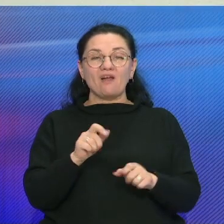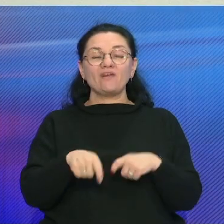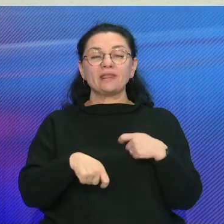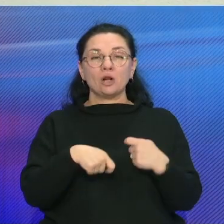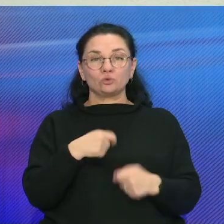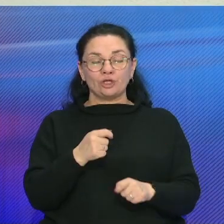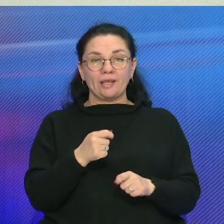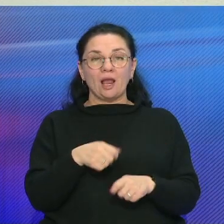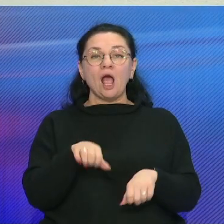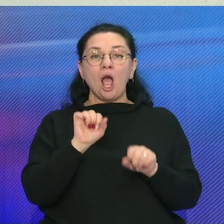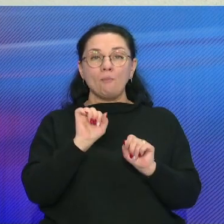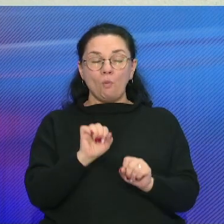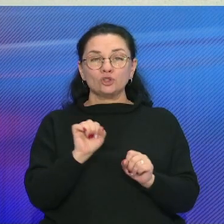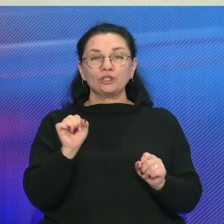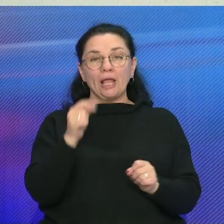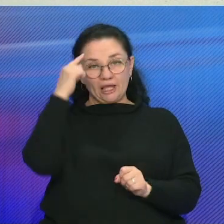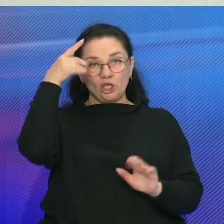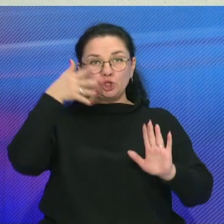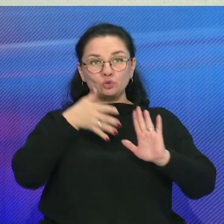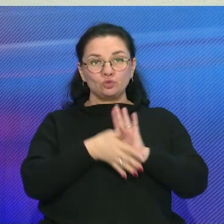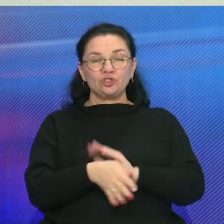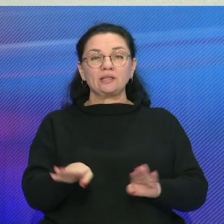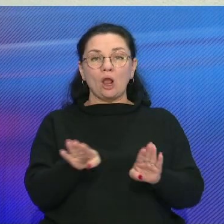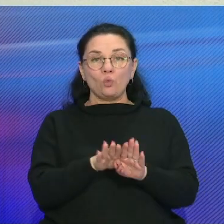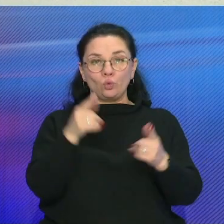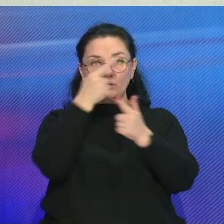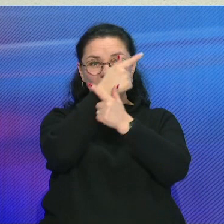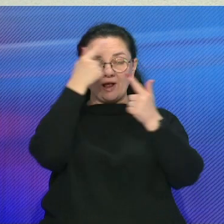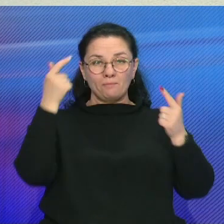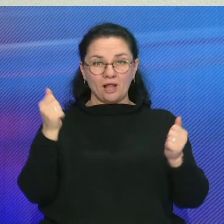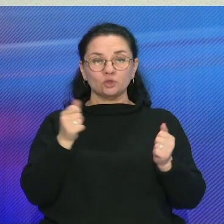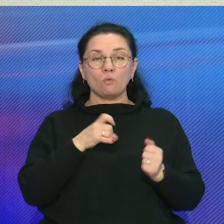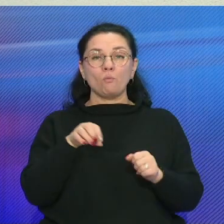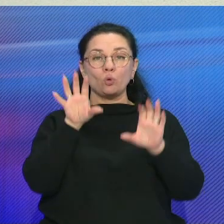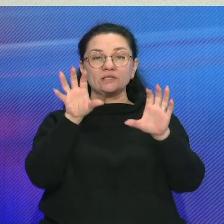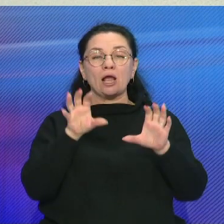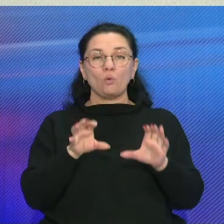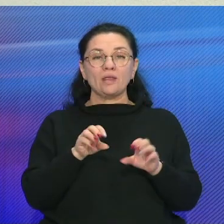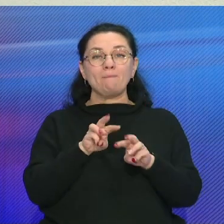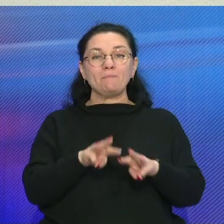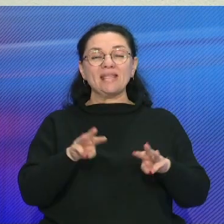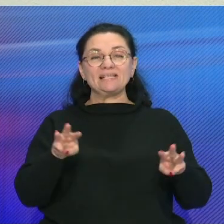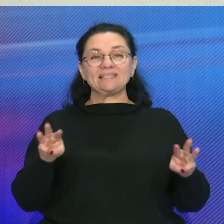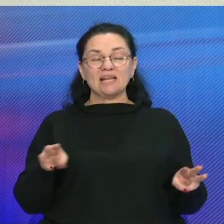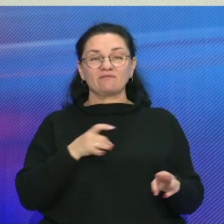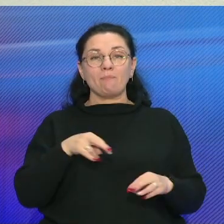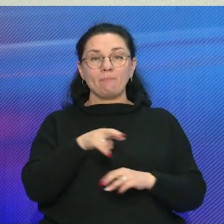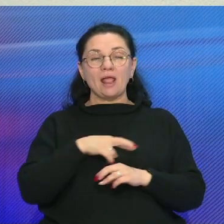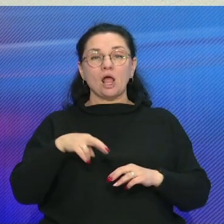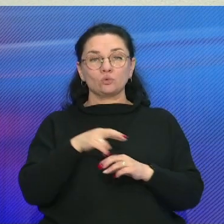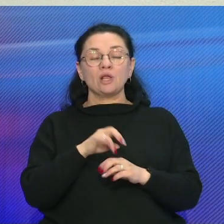экстремистских материалов можно на сайте Министерства информации Республики Беларусь. Достаточно зайти на сайт Министерства и во вкладке «Документы»